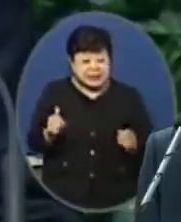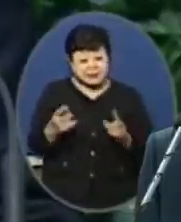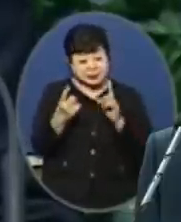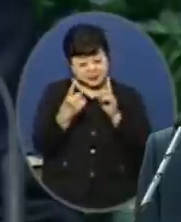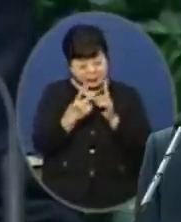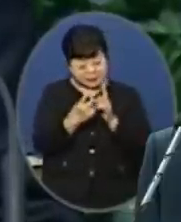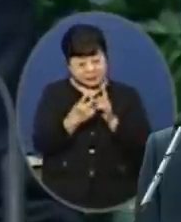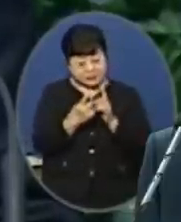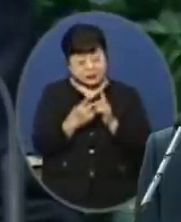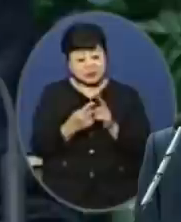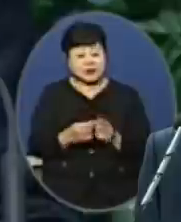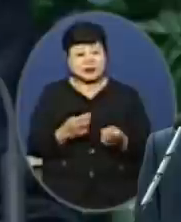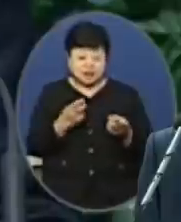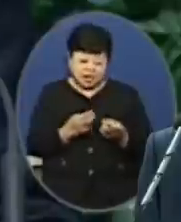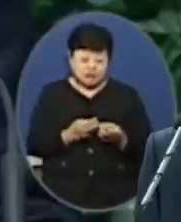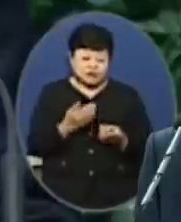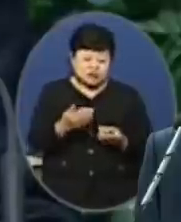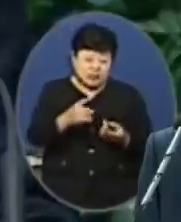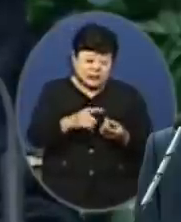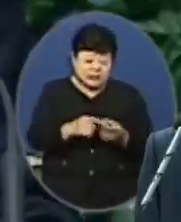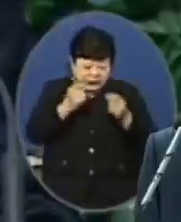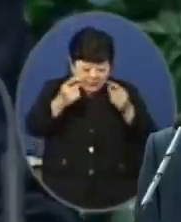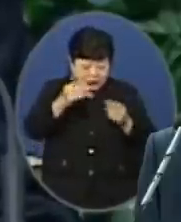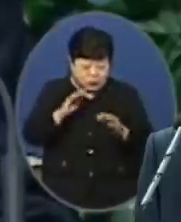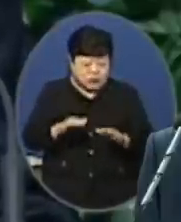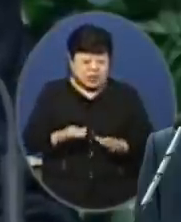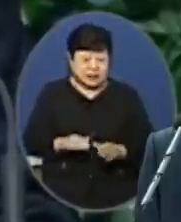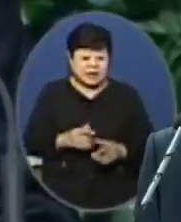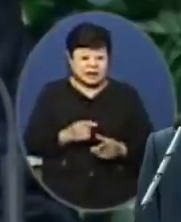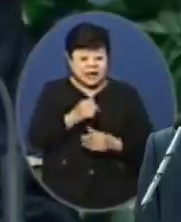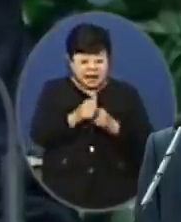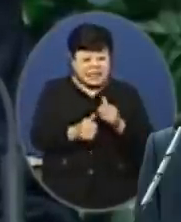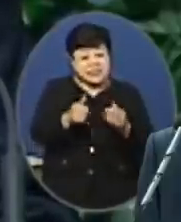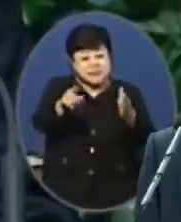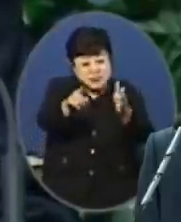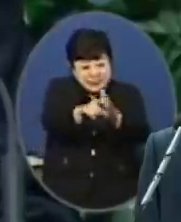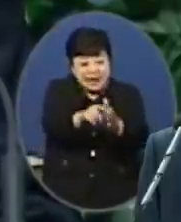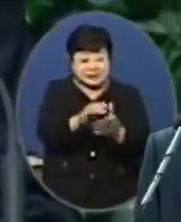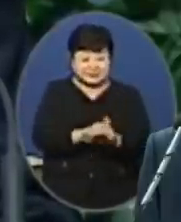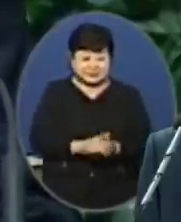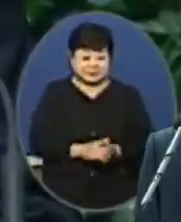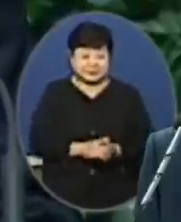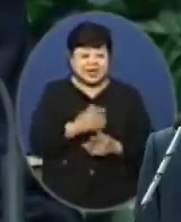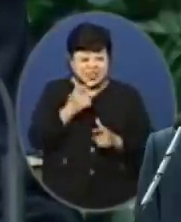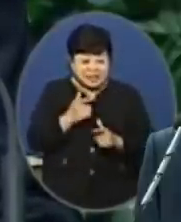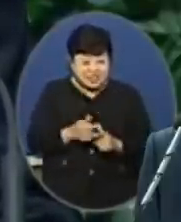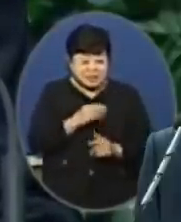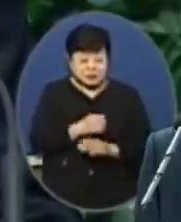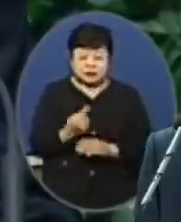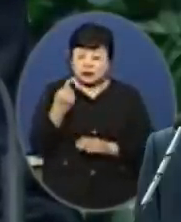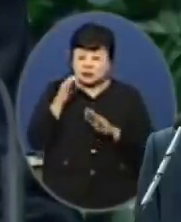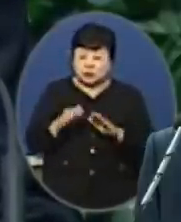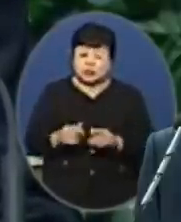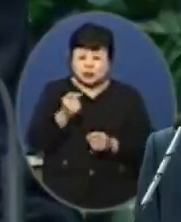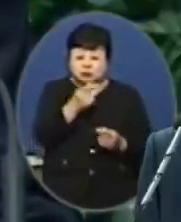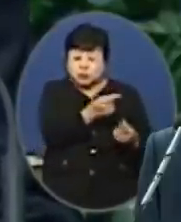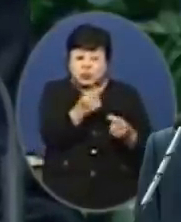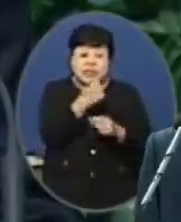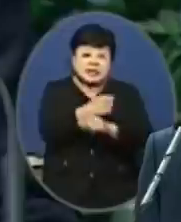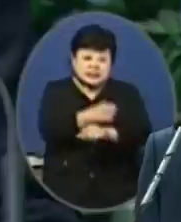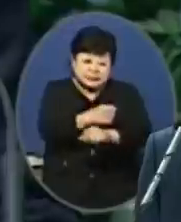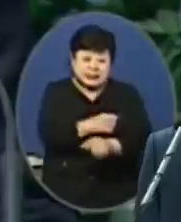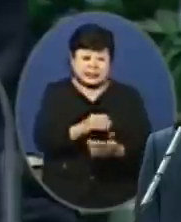대하시고 어떻게 하신 것을 우리가 깨달아서 오늘날 그런 하나님을 믿으라는 것입니다. 예수 그리스도는 어제나 오늘이나